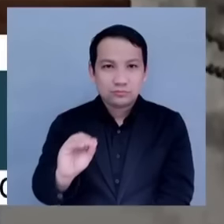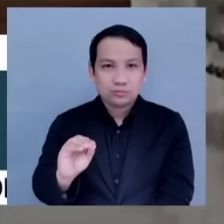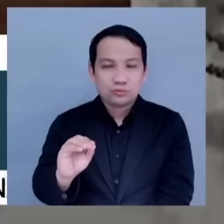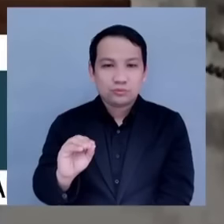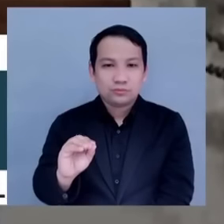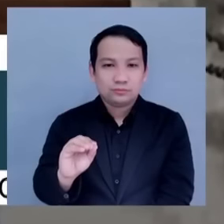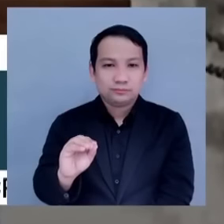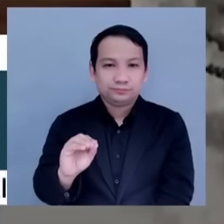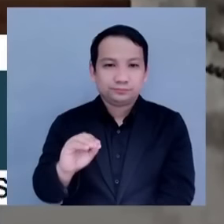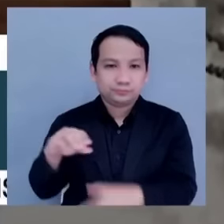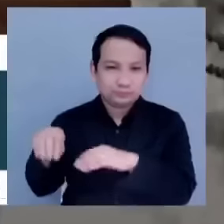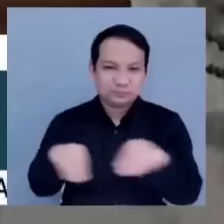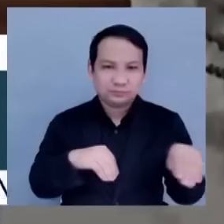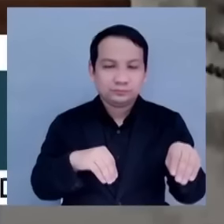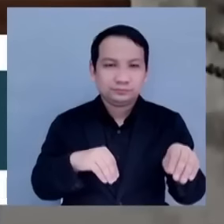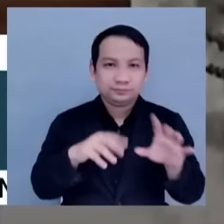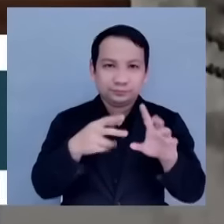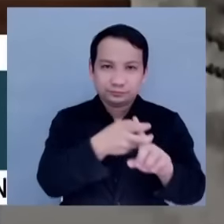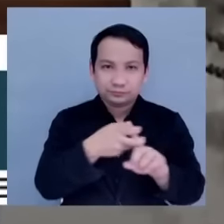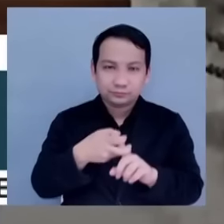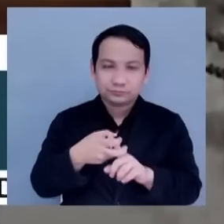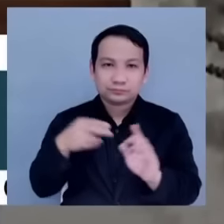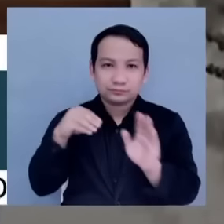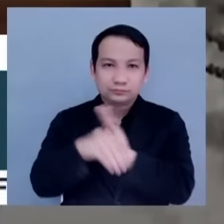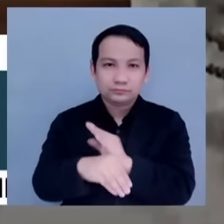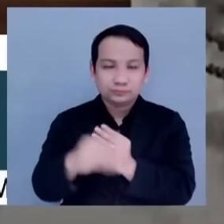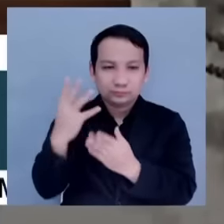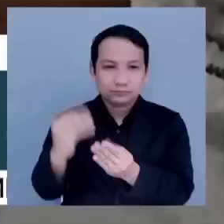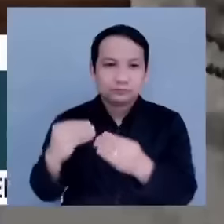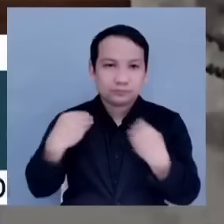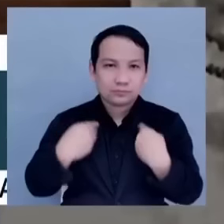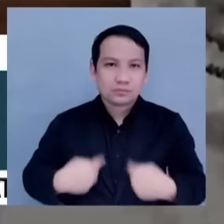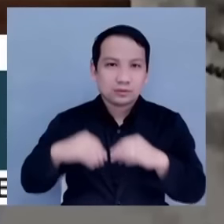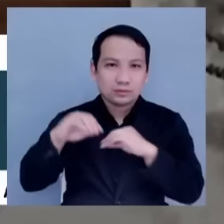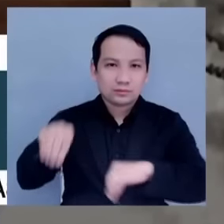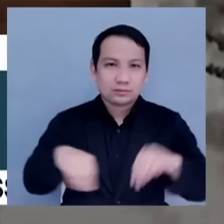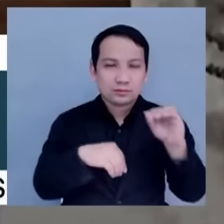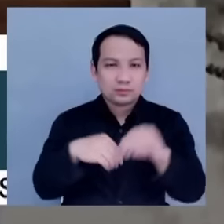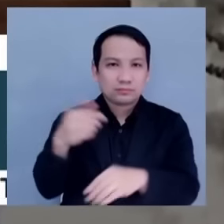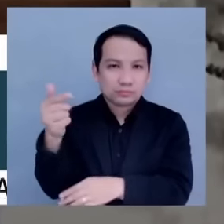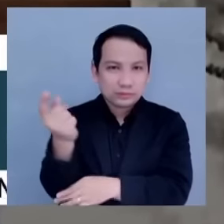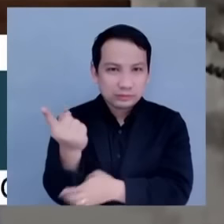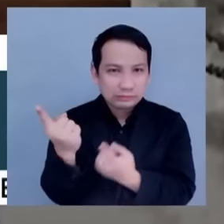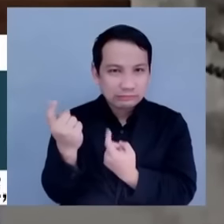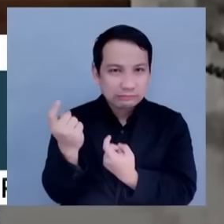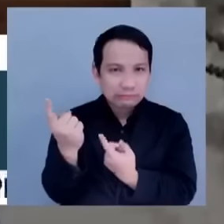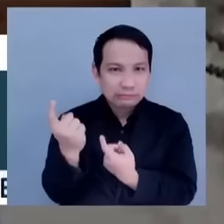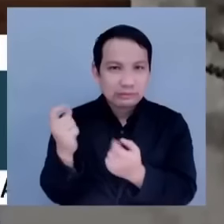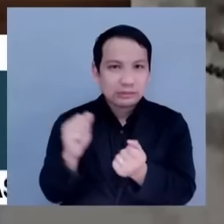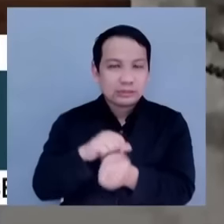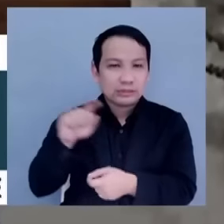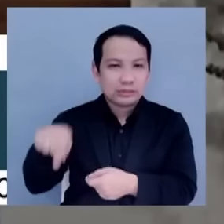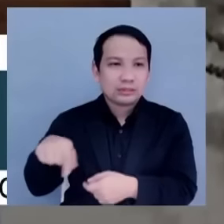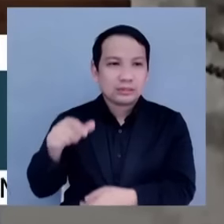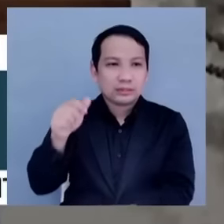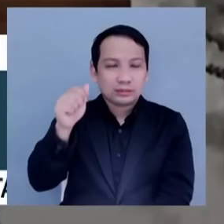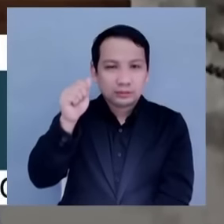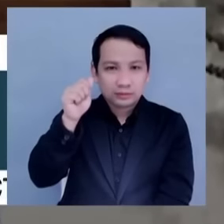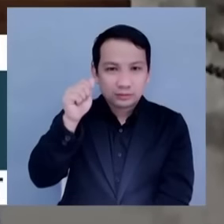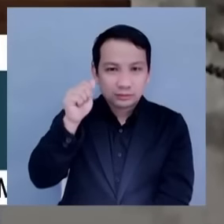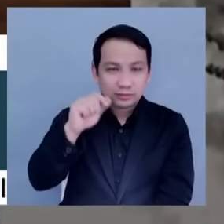naging sangkot sa kidnapping, murder, human trafficking at prostitution. Alice Goh, the fake